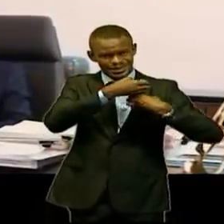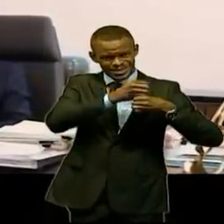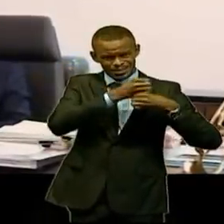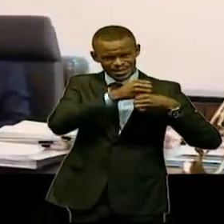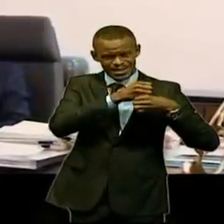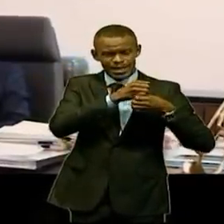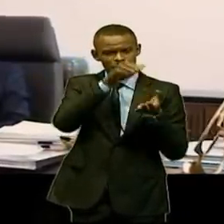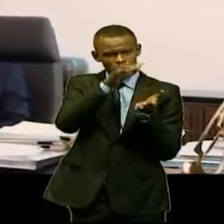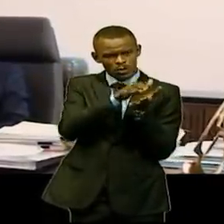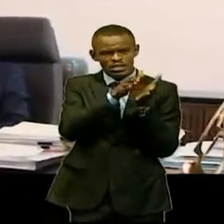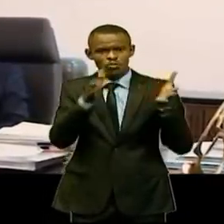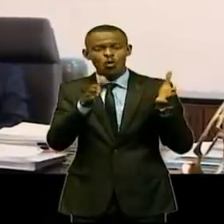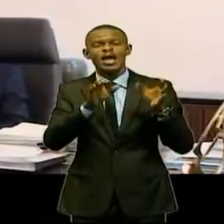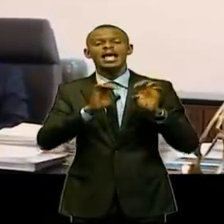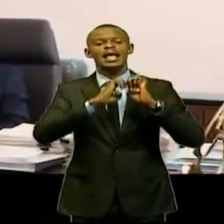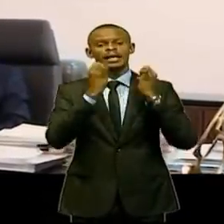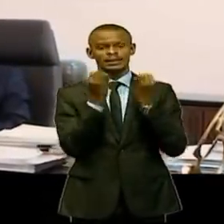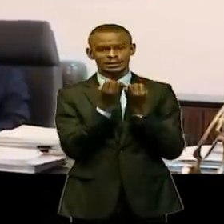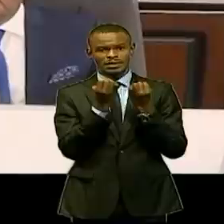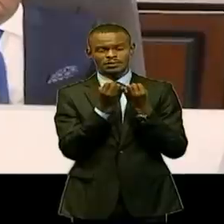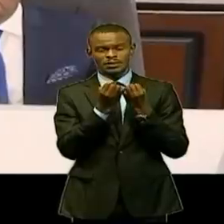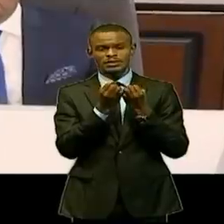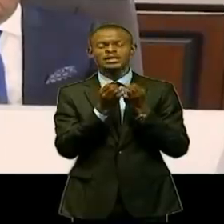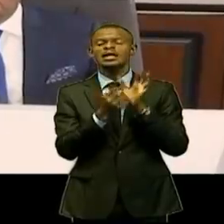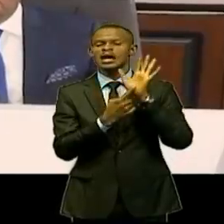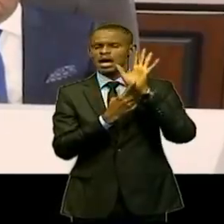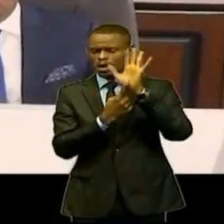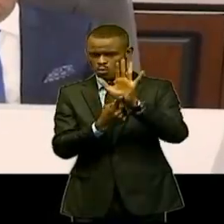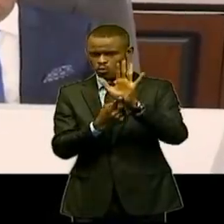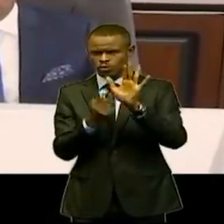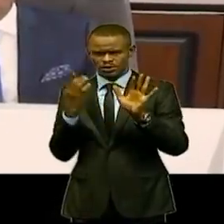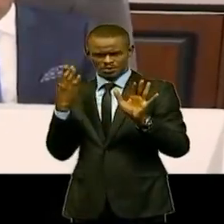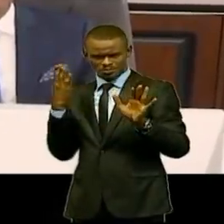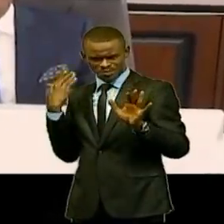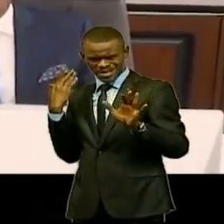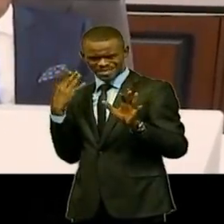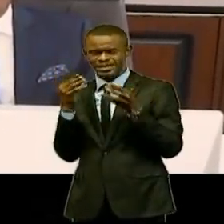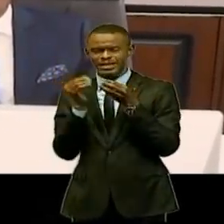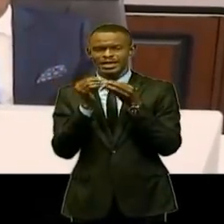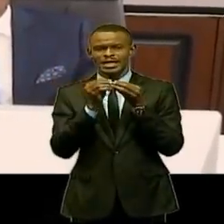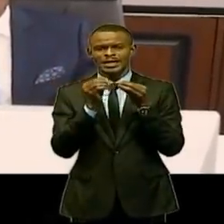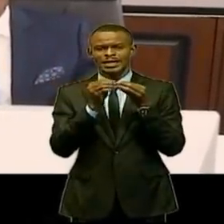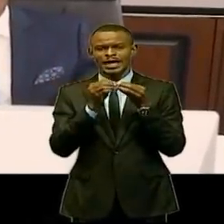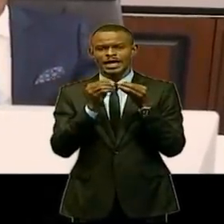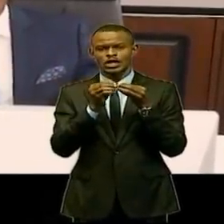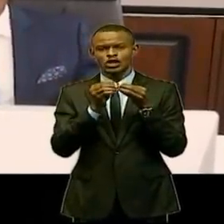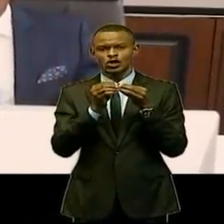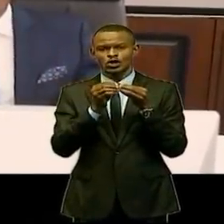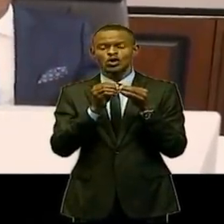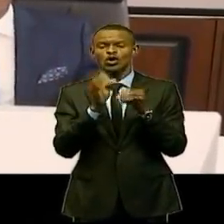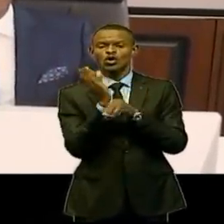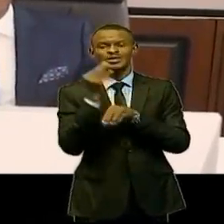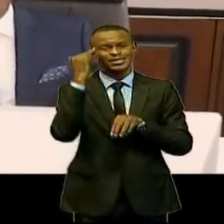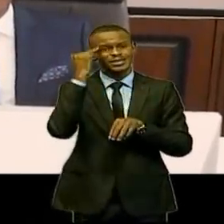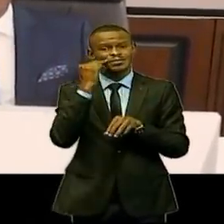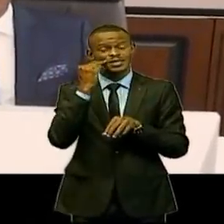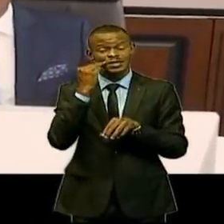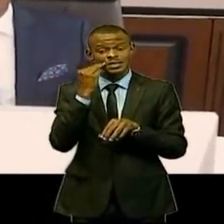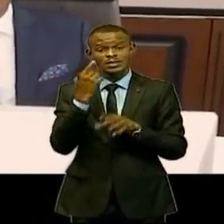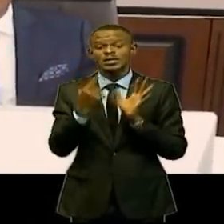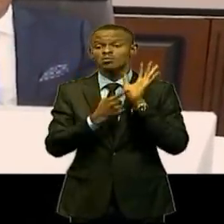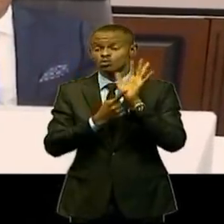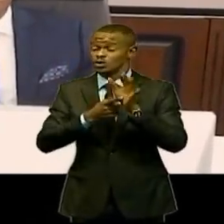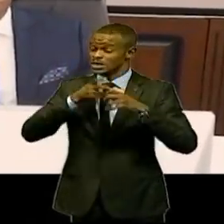au cours de la 38e réunion du Conseil des ministres, les contraintes du fonctionnement de l'autorité de régulation de la